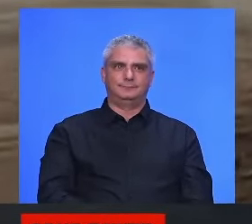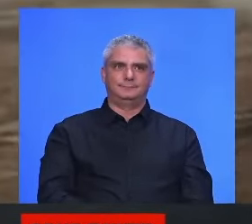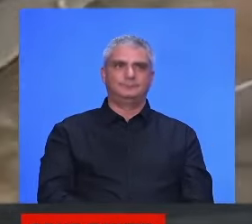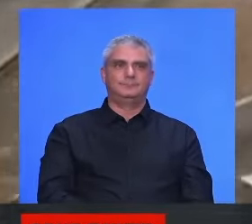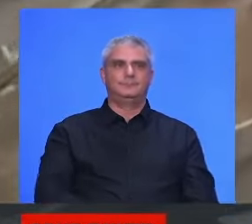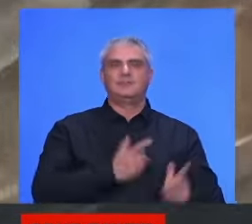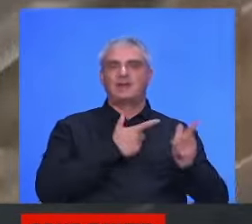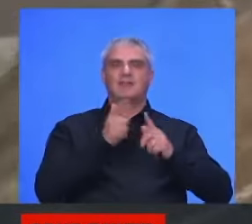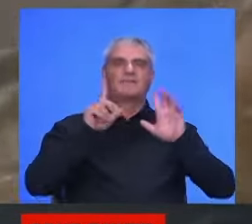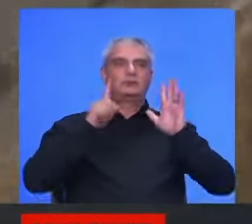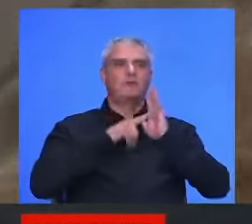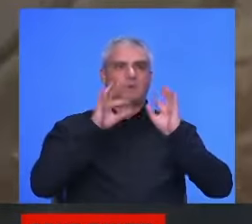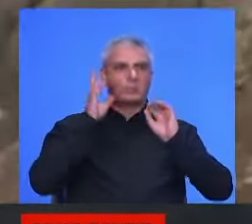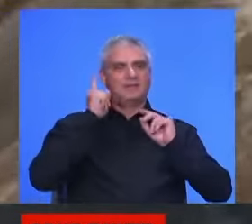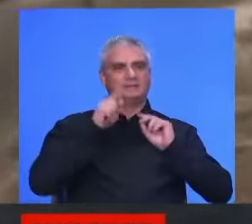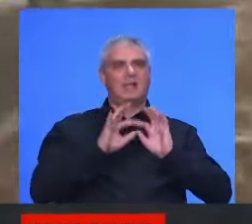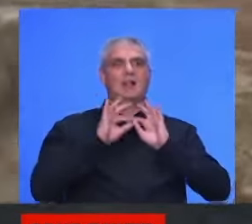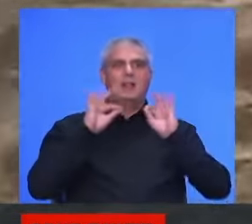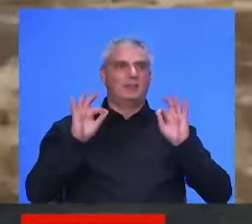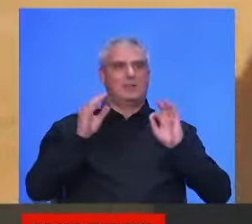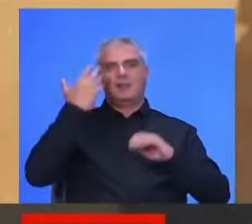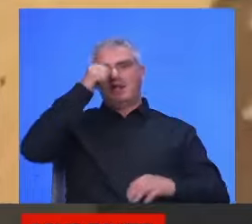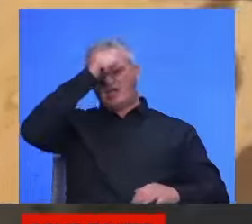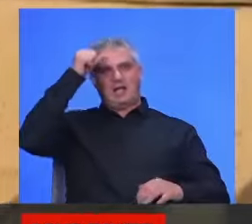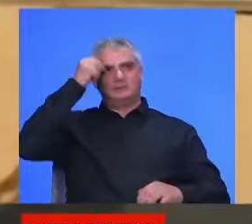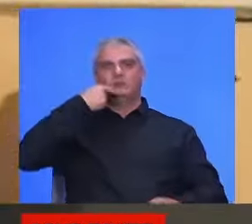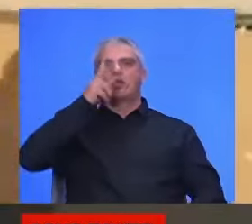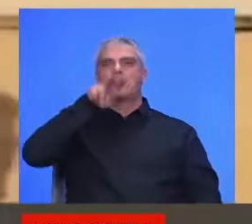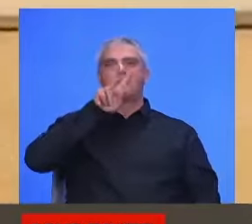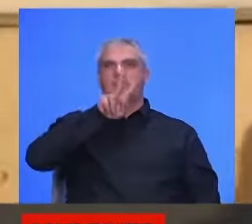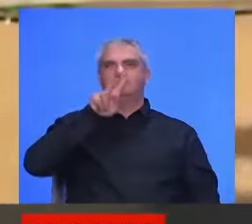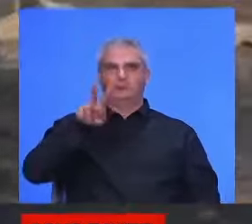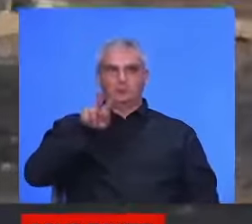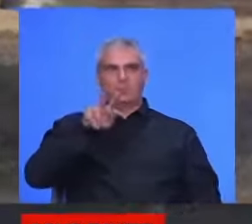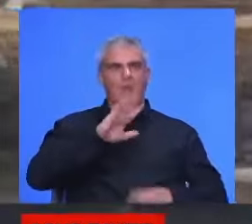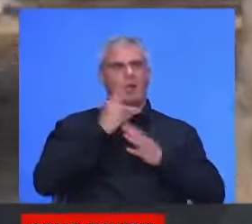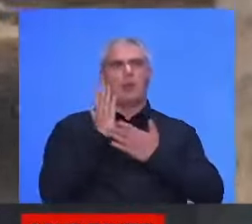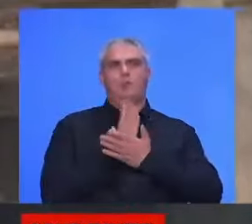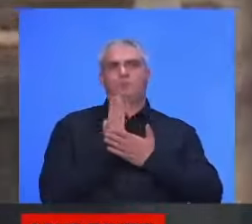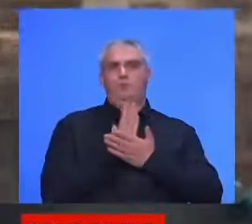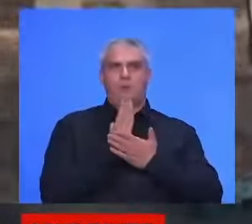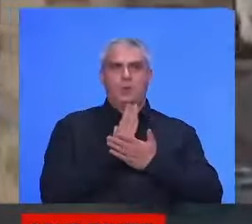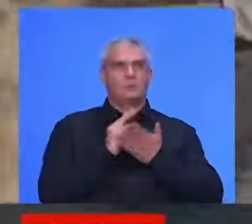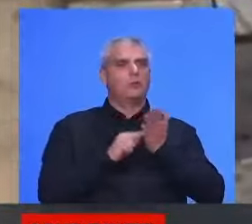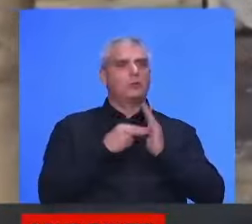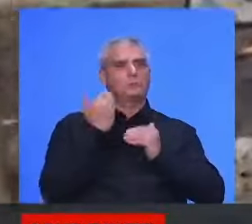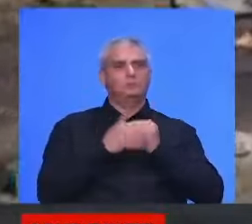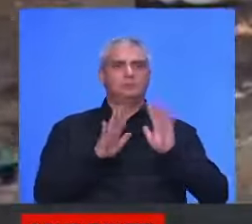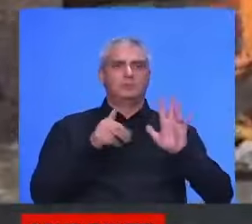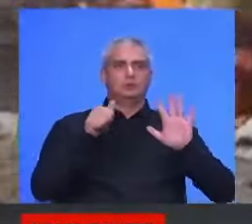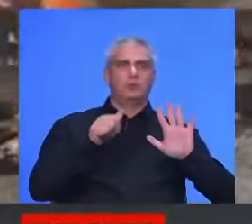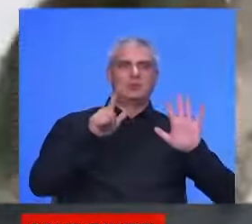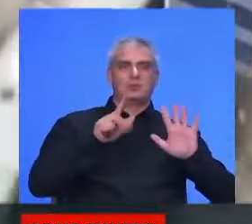טבח 7 באוקטובר היה אמור לצאת לדרך בכלל בקיץ של שנת 2022. הכל כבר היה מוכן. התוכנית הושלמה בסביבות